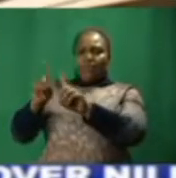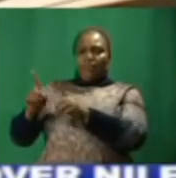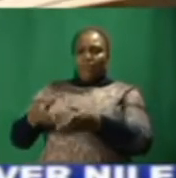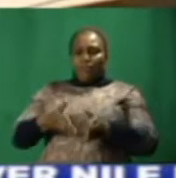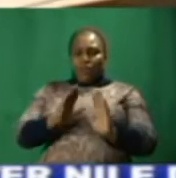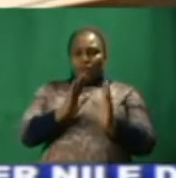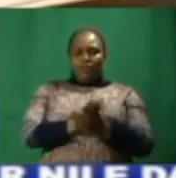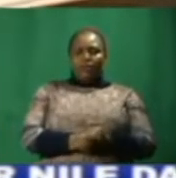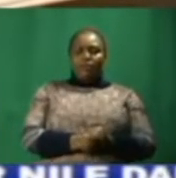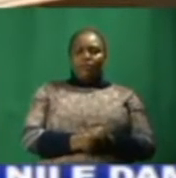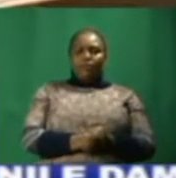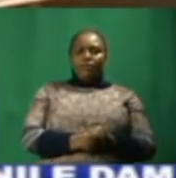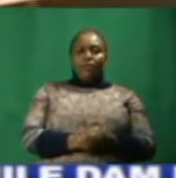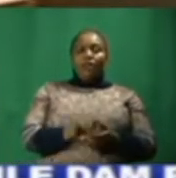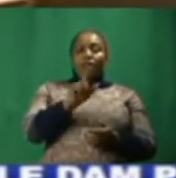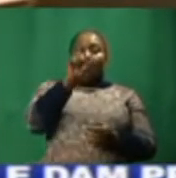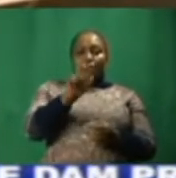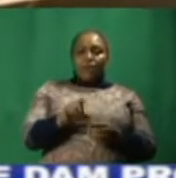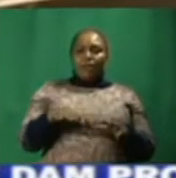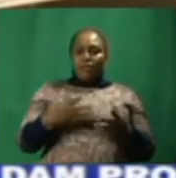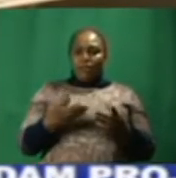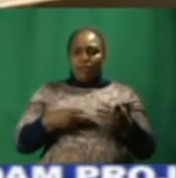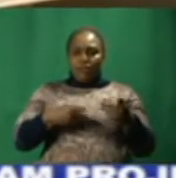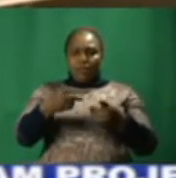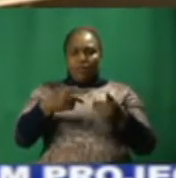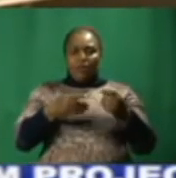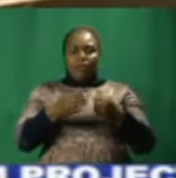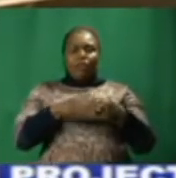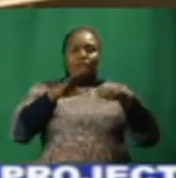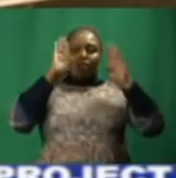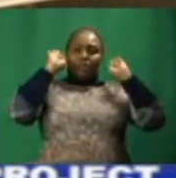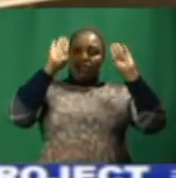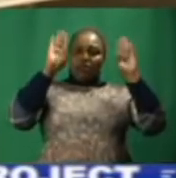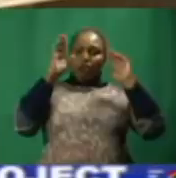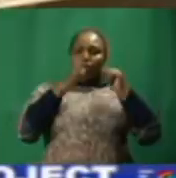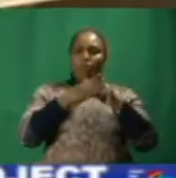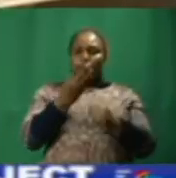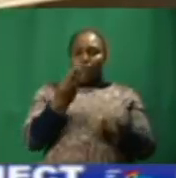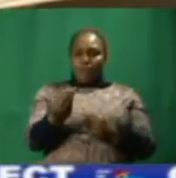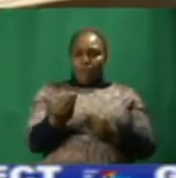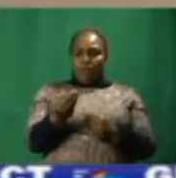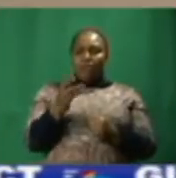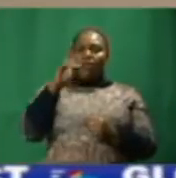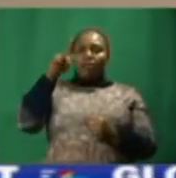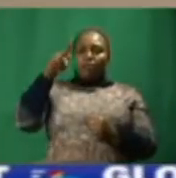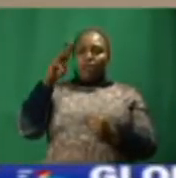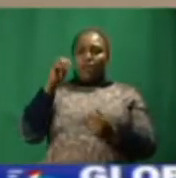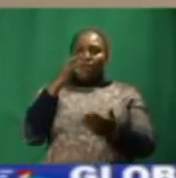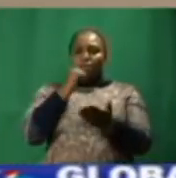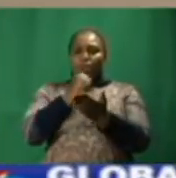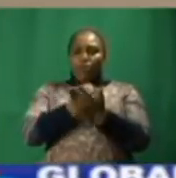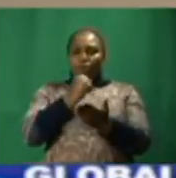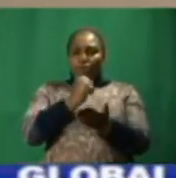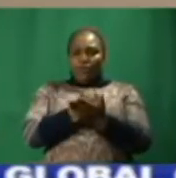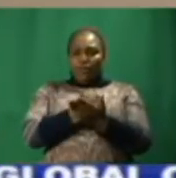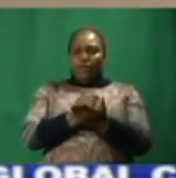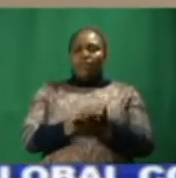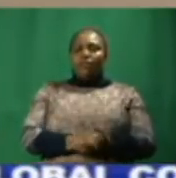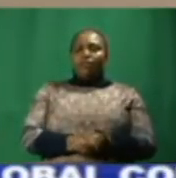Ngekusho kwalobambe kuba ngumconzisi wetindzaba tebantwana ehhovisini leliphini landvunankulu Mhambi